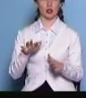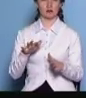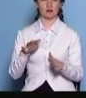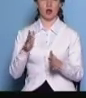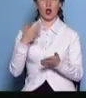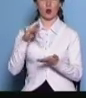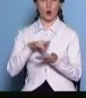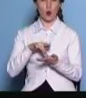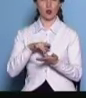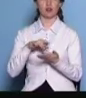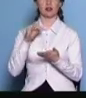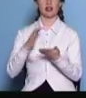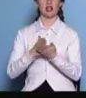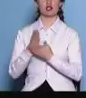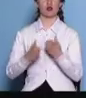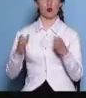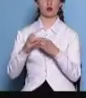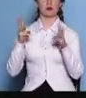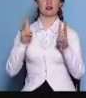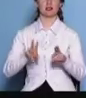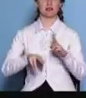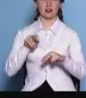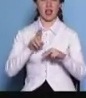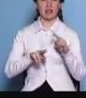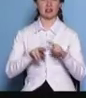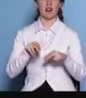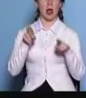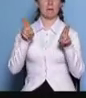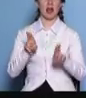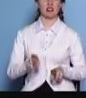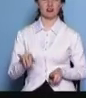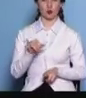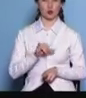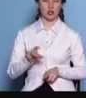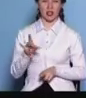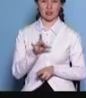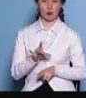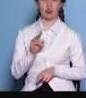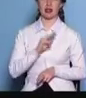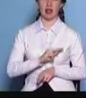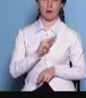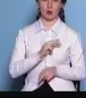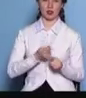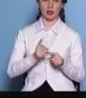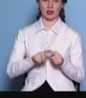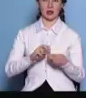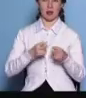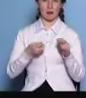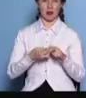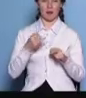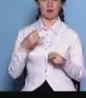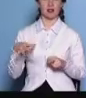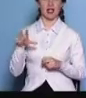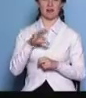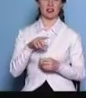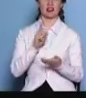соответствующие службы и Министерство строительства правительства Удмуртской Республики работает над этой проблемой. Еще раз повторюсь, люди должны